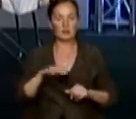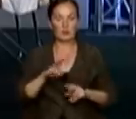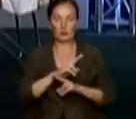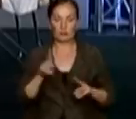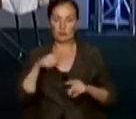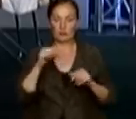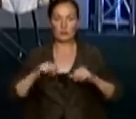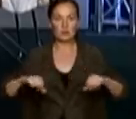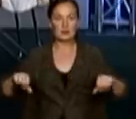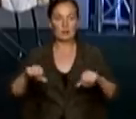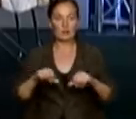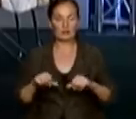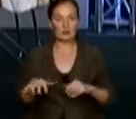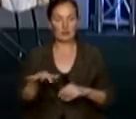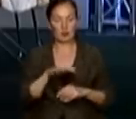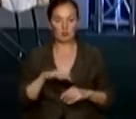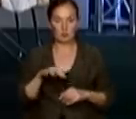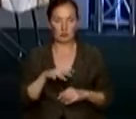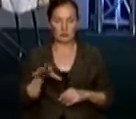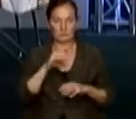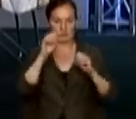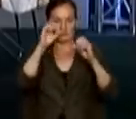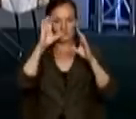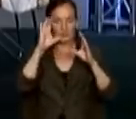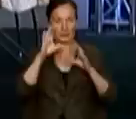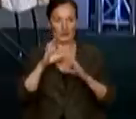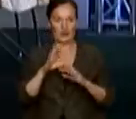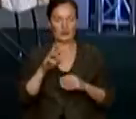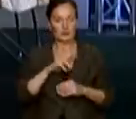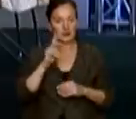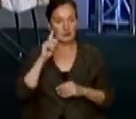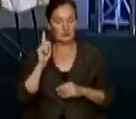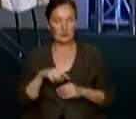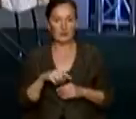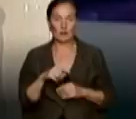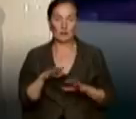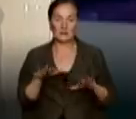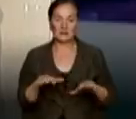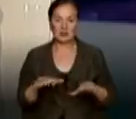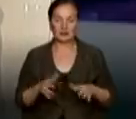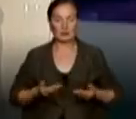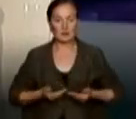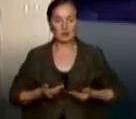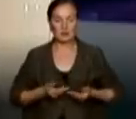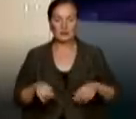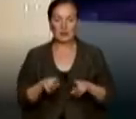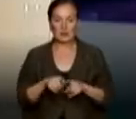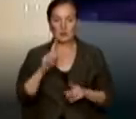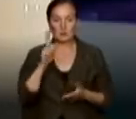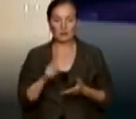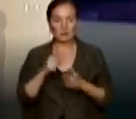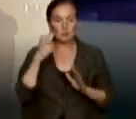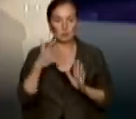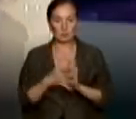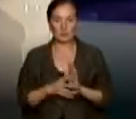мене дивиться очима по 5 копійок. Ну, я знаю, ще таких десь назбираємо. А місцеві мешканці теж повинні розуміти, якщо вони заходять